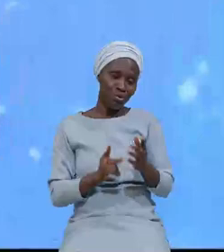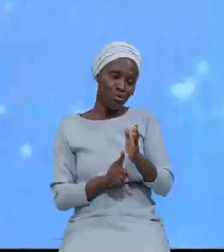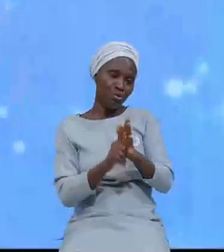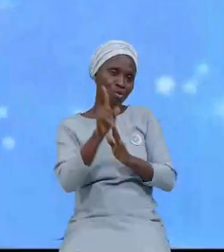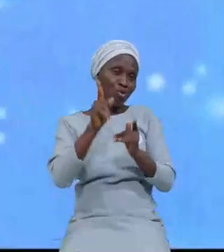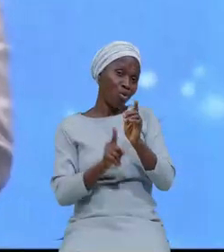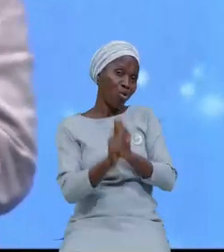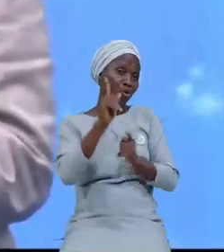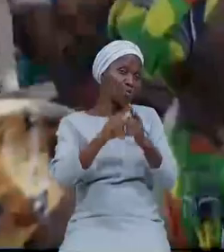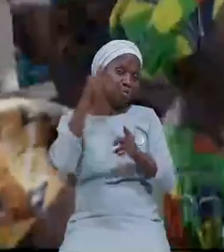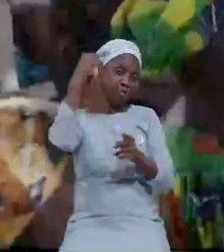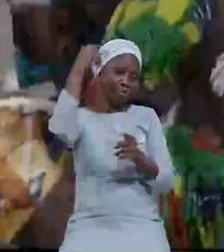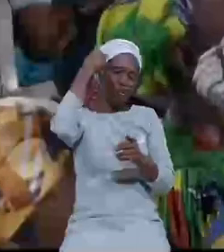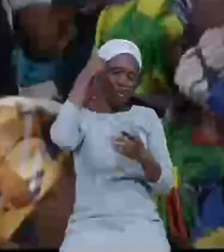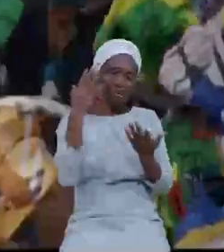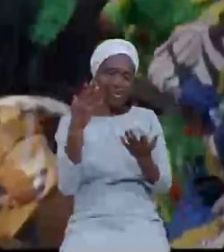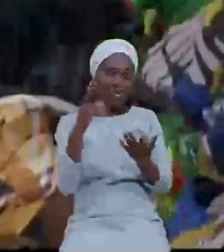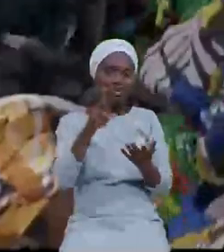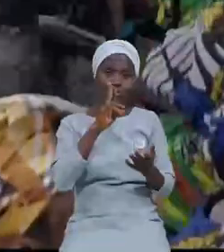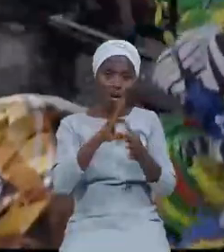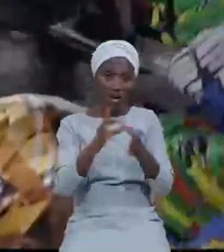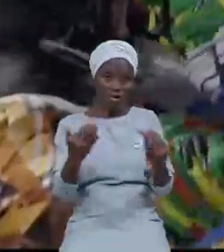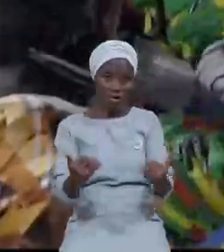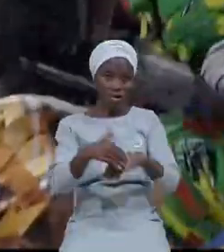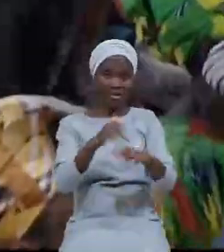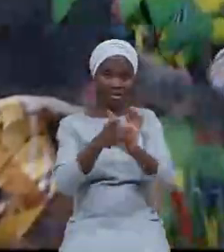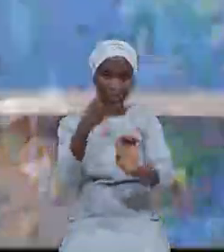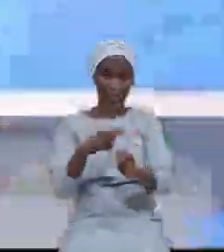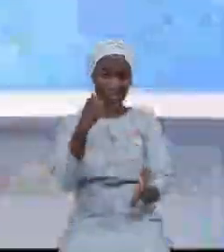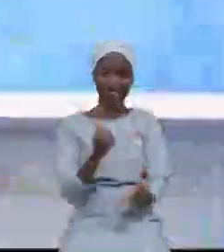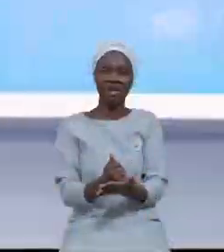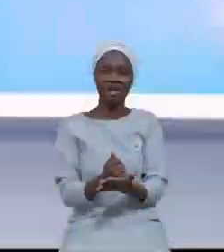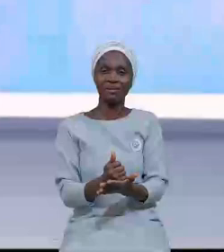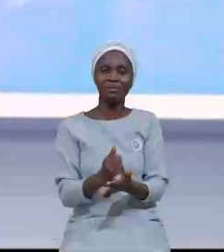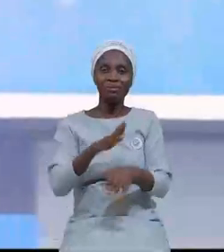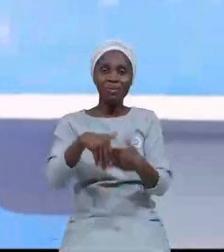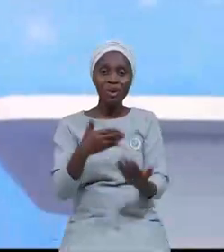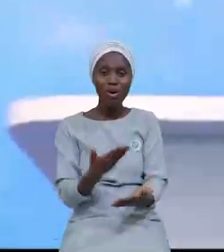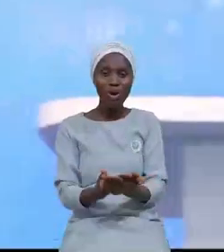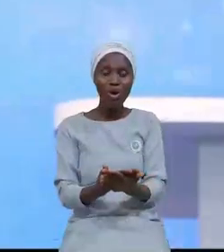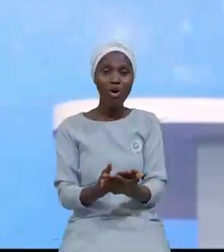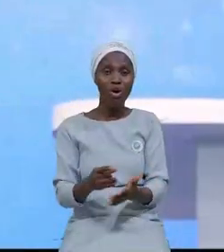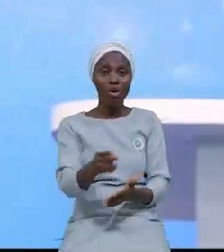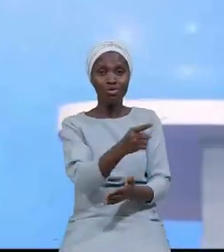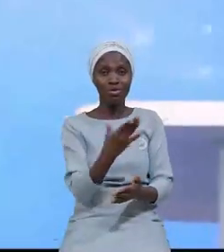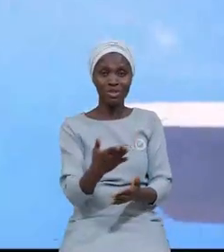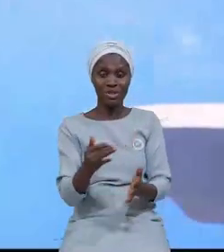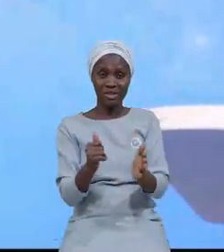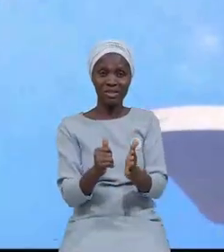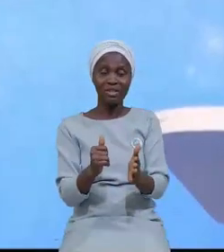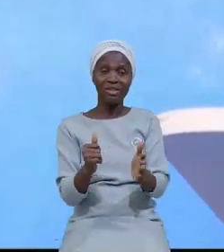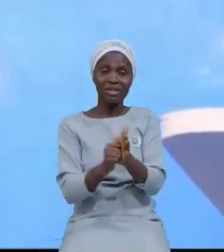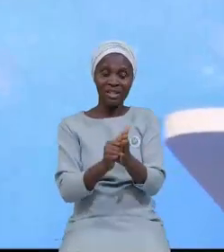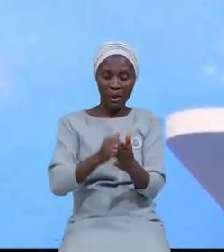ne circule plus pour nourrir ton cerveau tu es délié ce soir tout toutes ces choses qui bloquent les